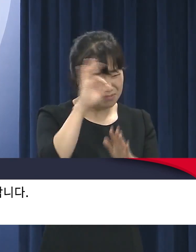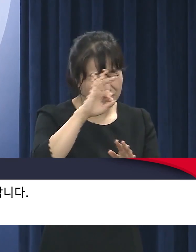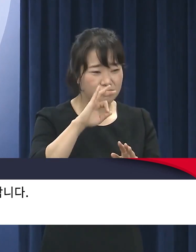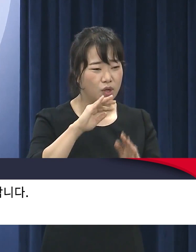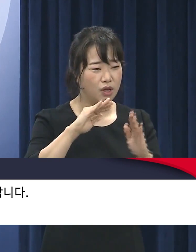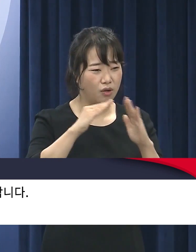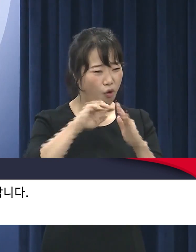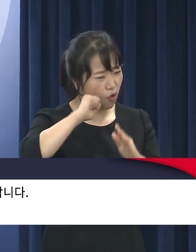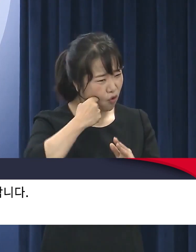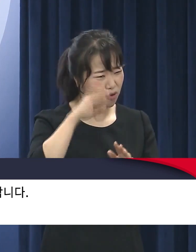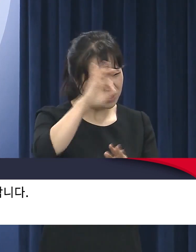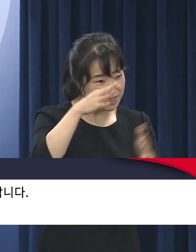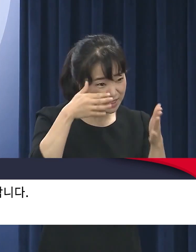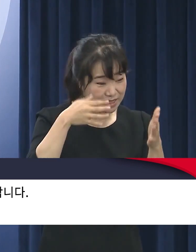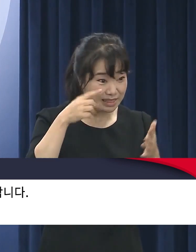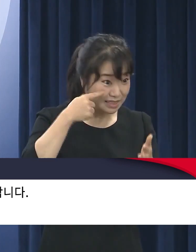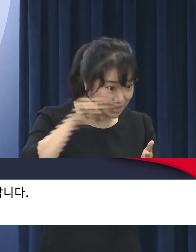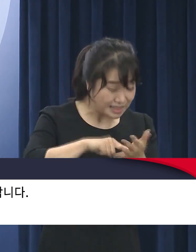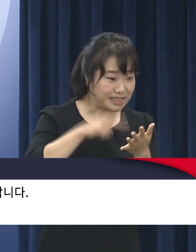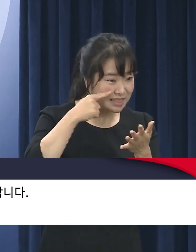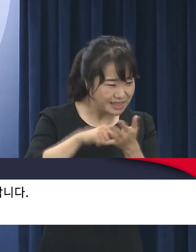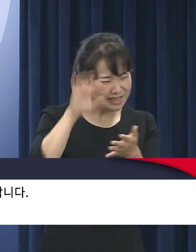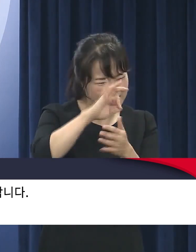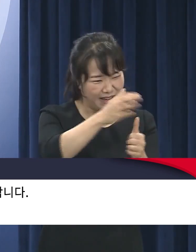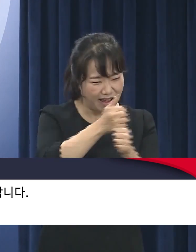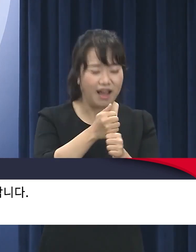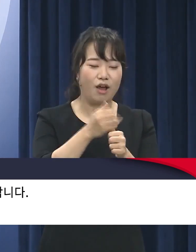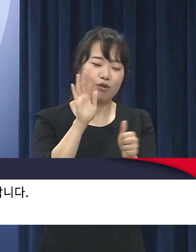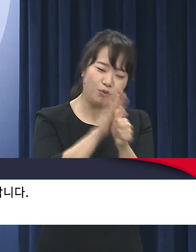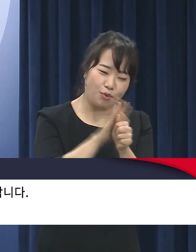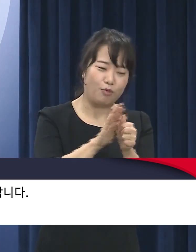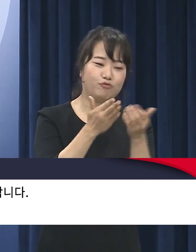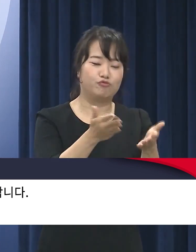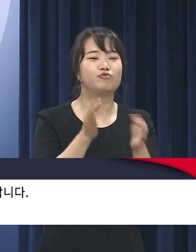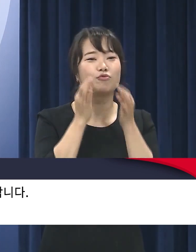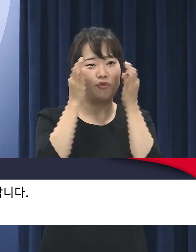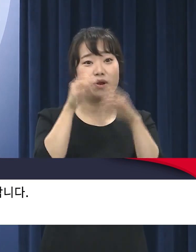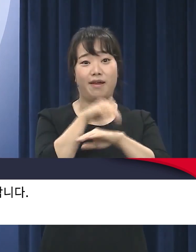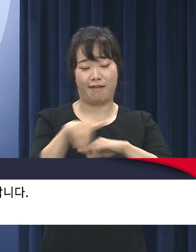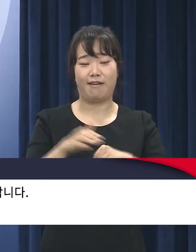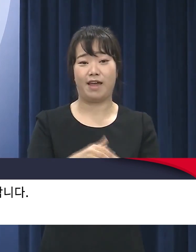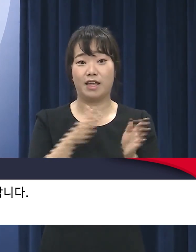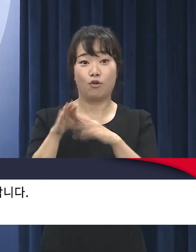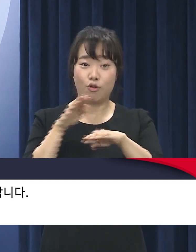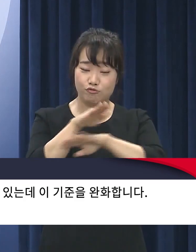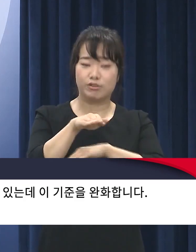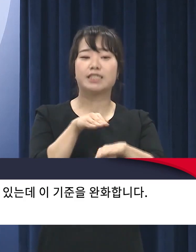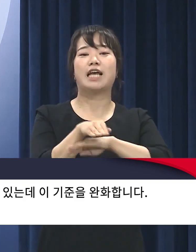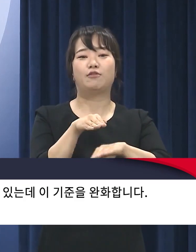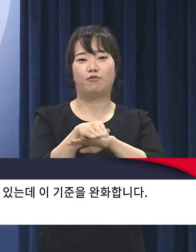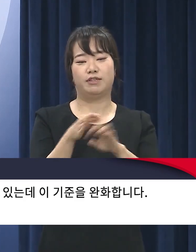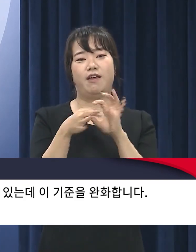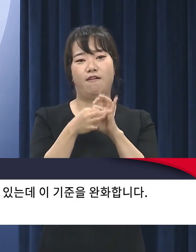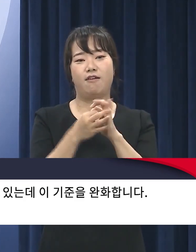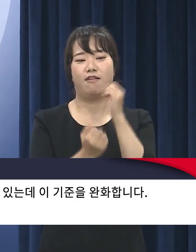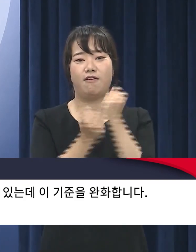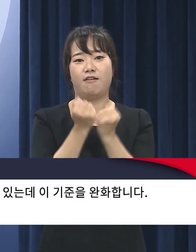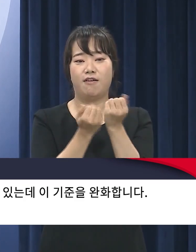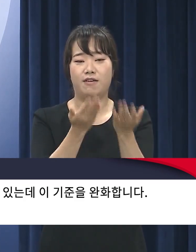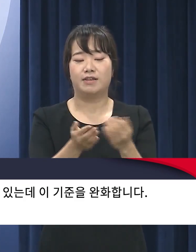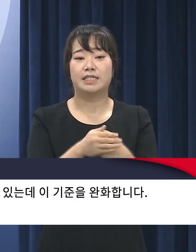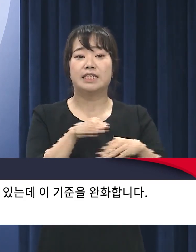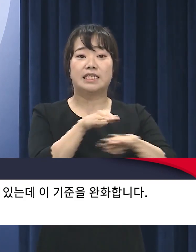줄여나갈 계획입니다. 한편 자동차, 주거용 재산 등 재산 기준도 대폭 완화합니다.